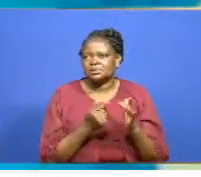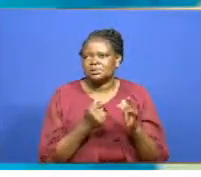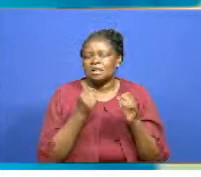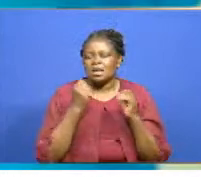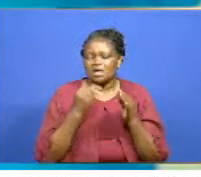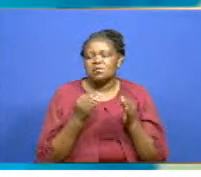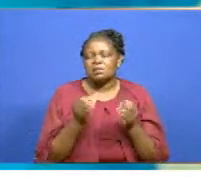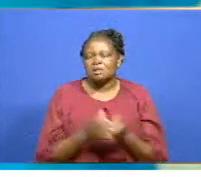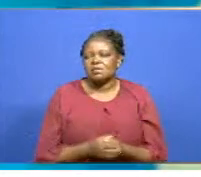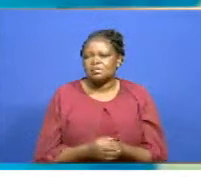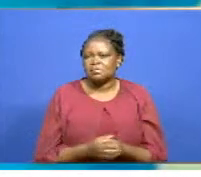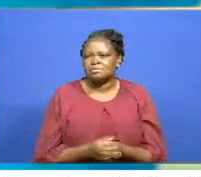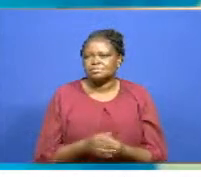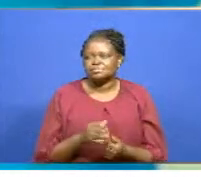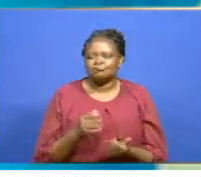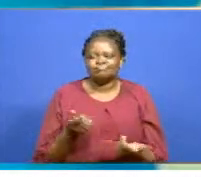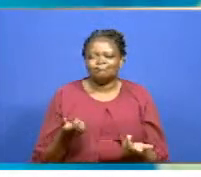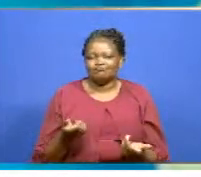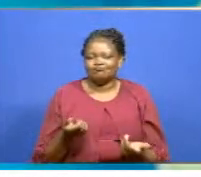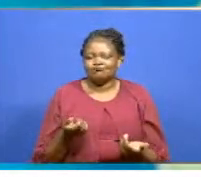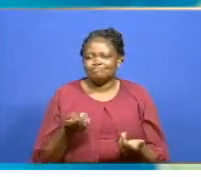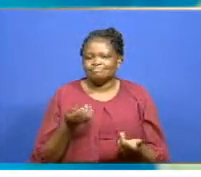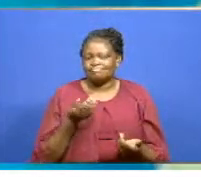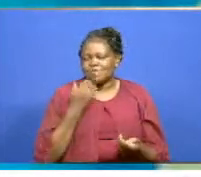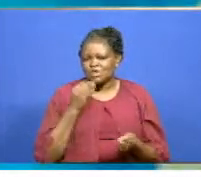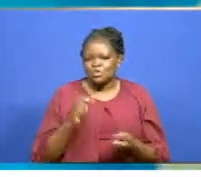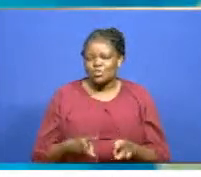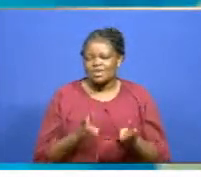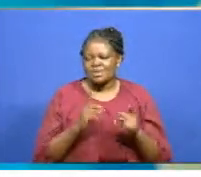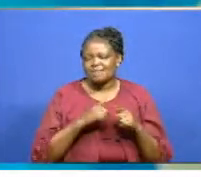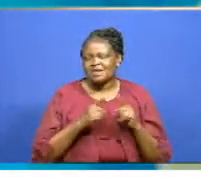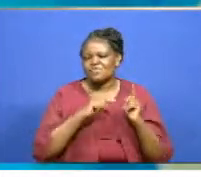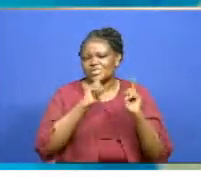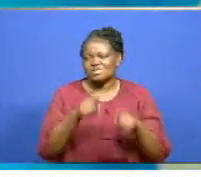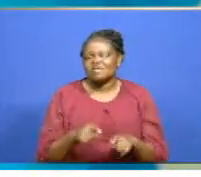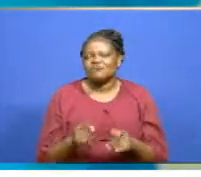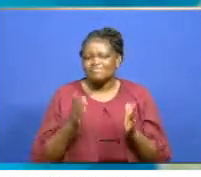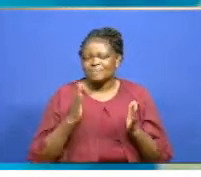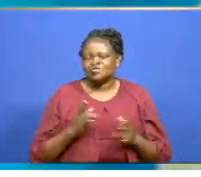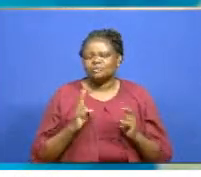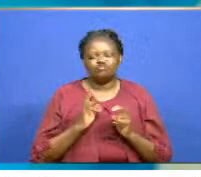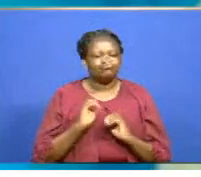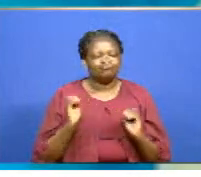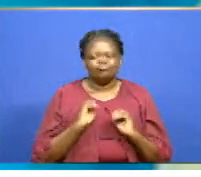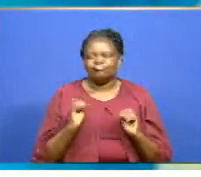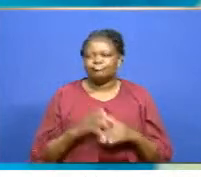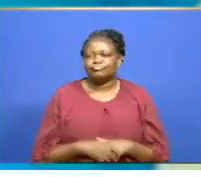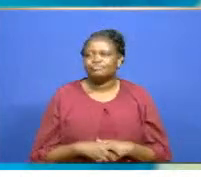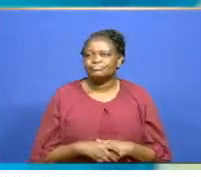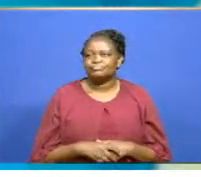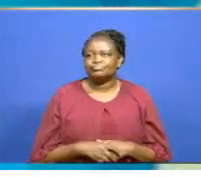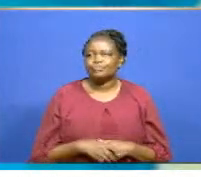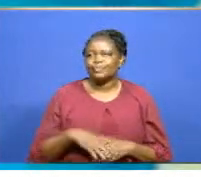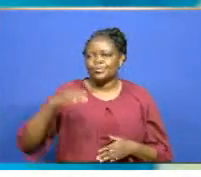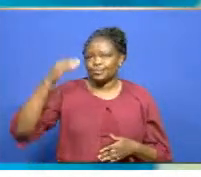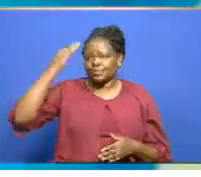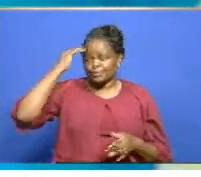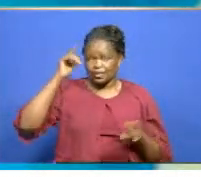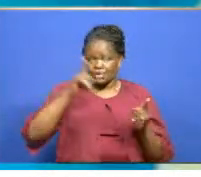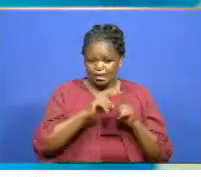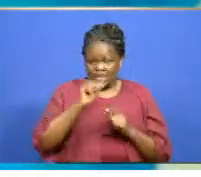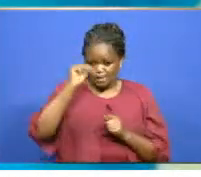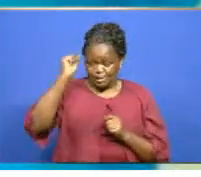a very selfless manner. Asiende kule akiwa na ari za kibinafsi ambazo tunazijua kama za kisiasa.